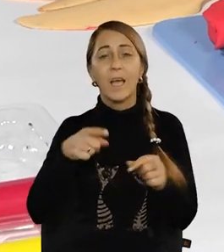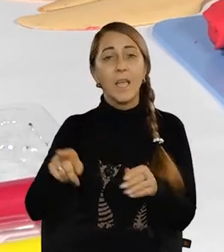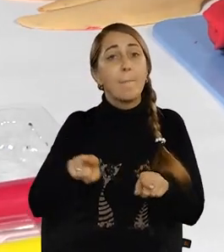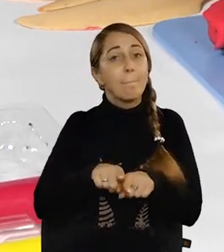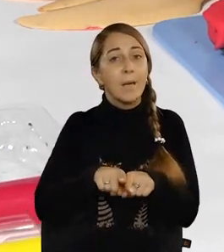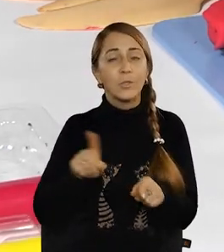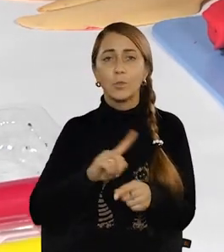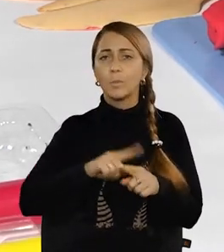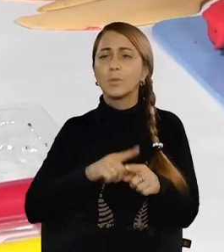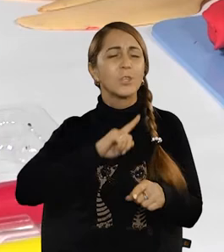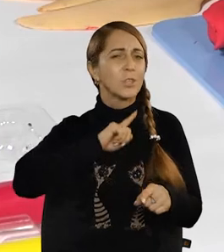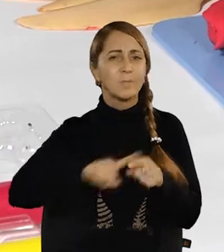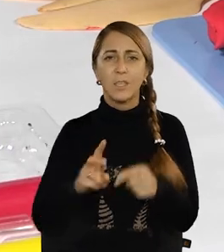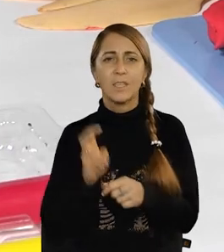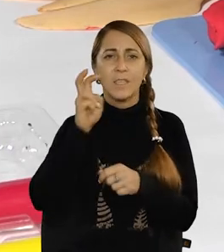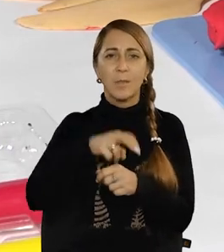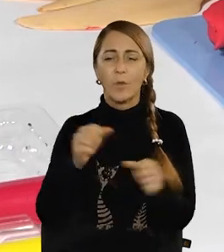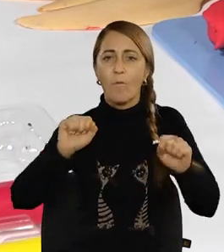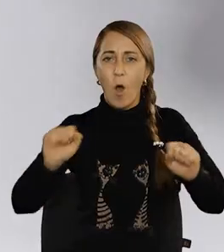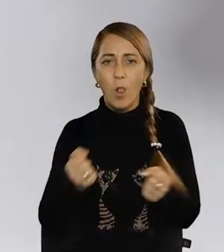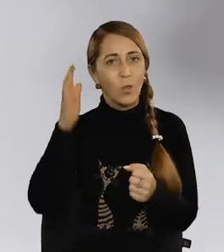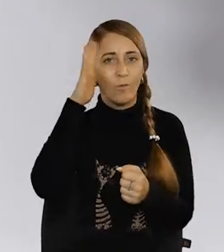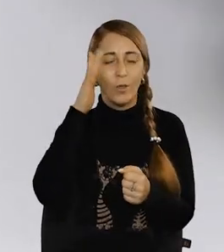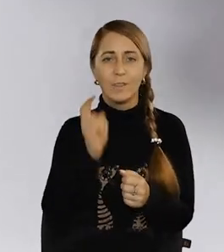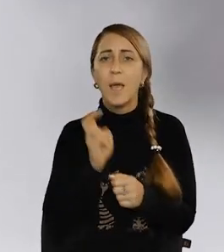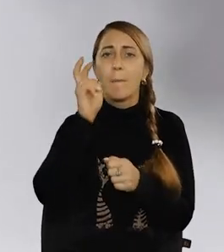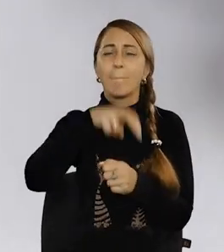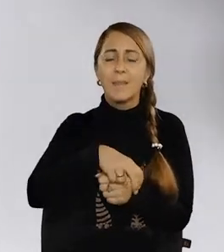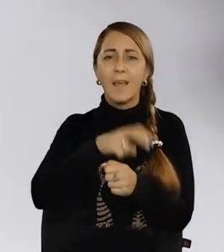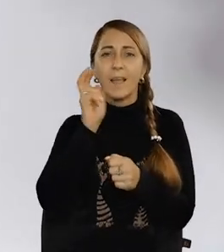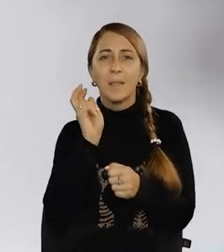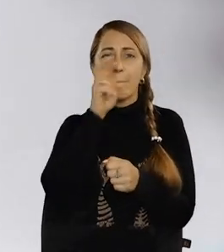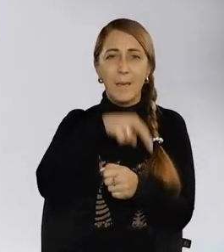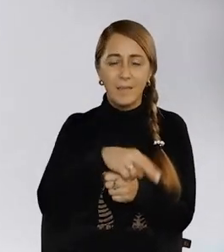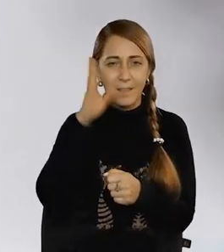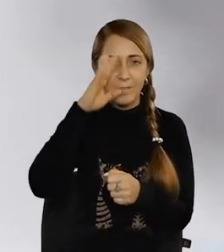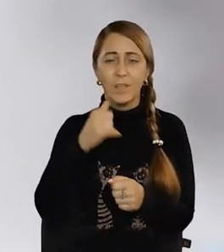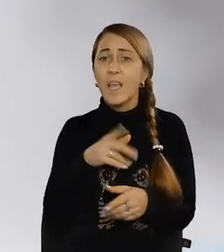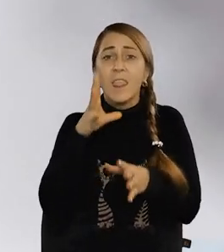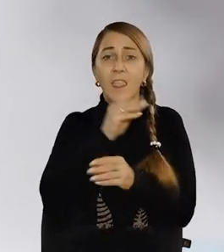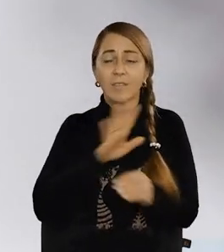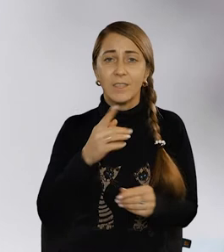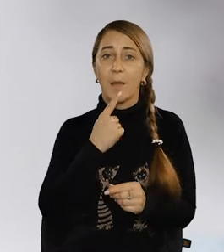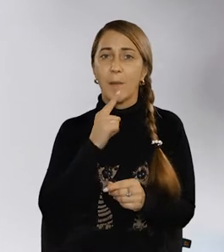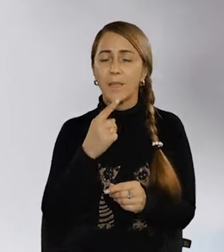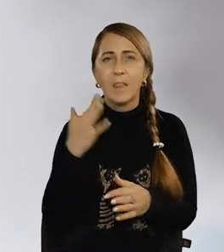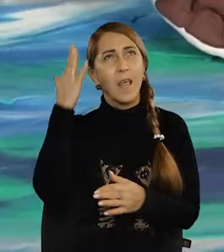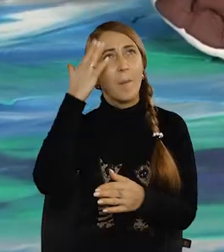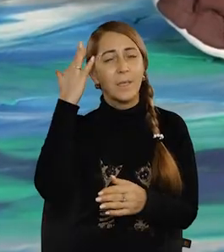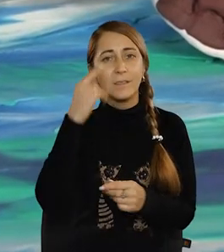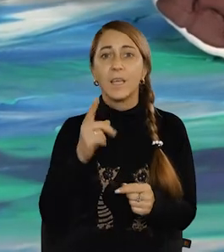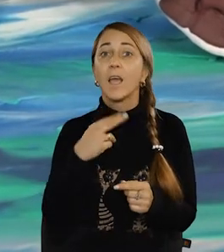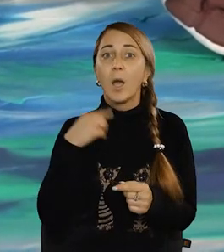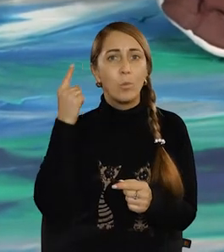те, щоб швидше стрибнути в прохолодну воду, пірнати, пірнати. Та не встигла Мармеладка намріятись,